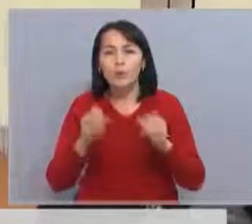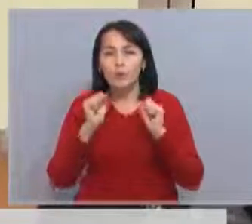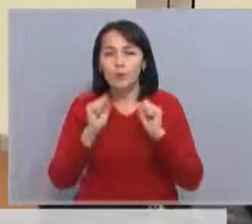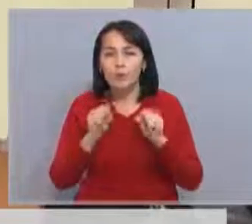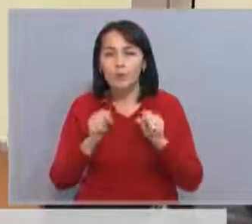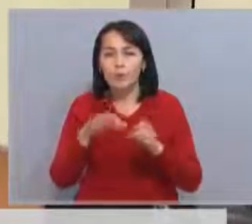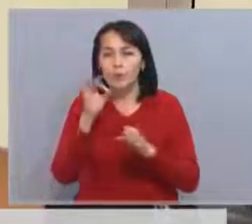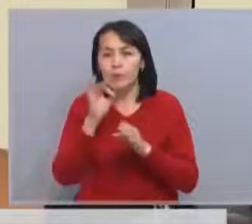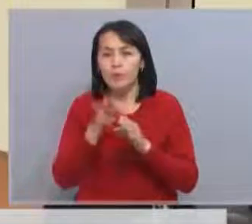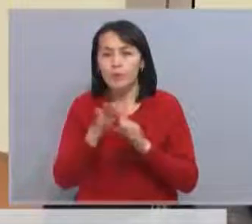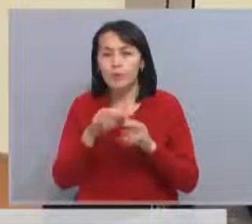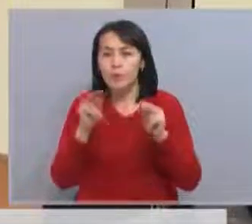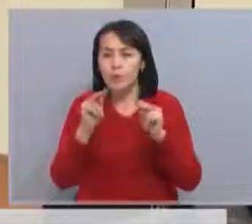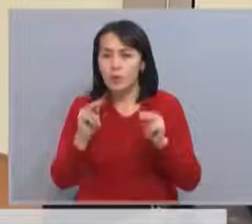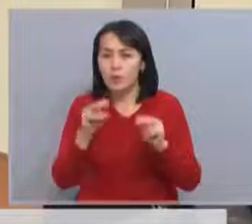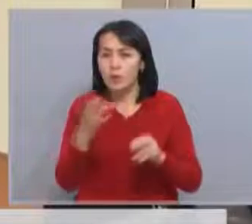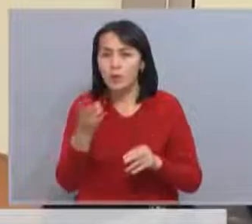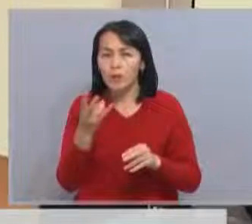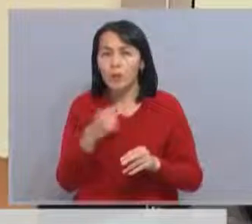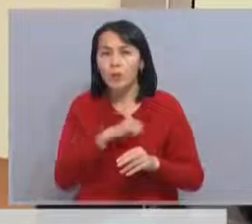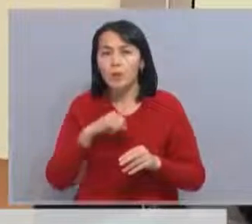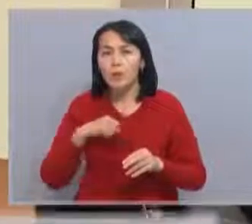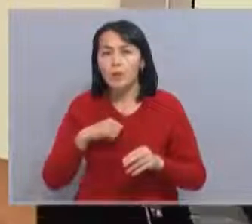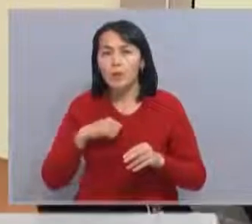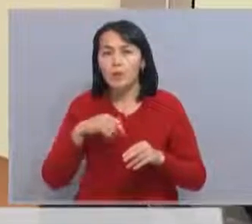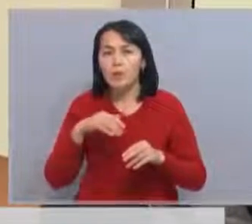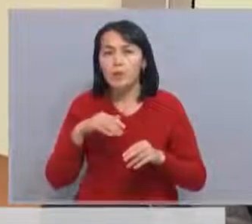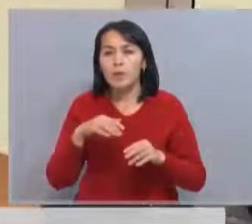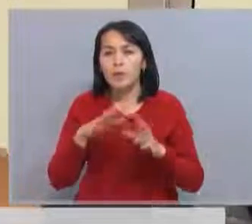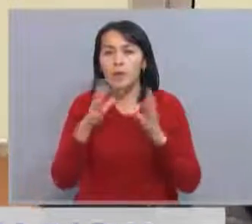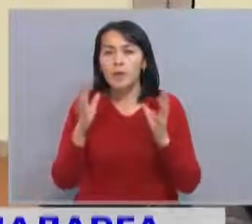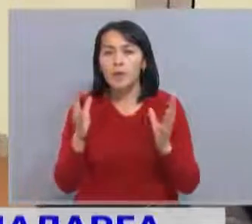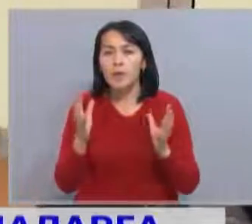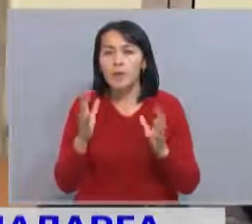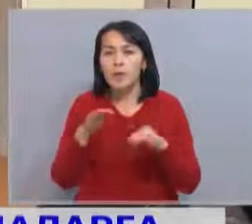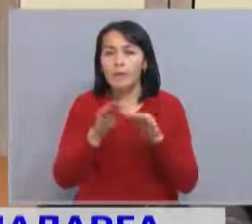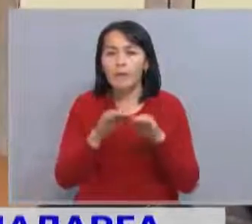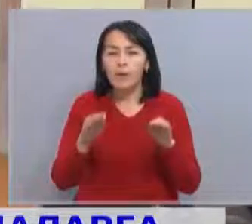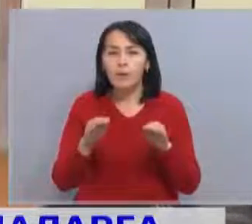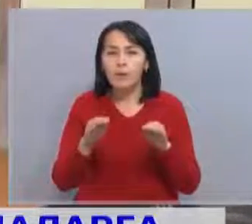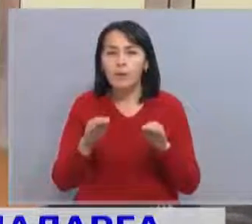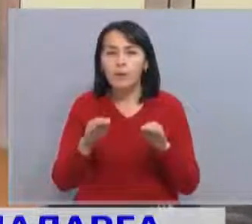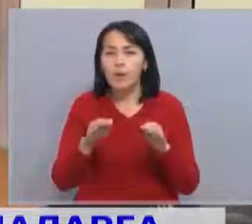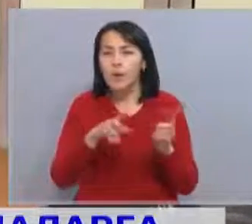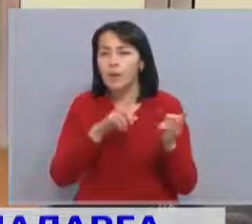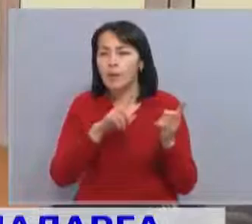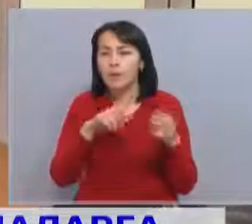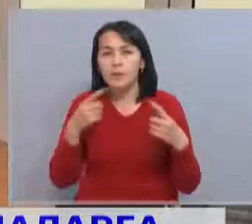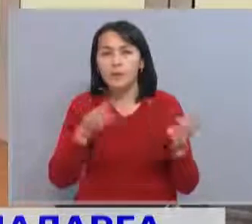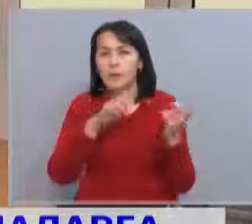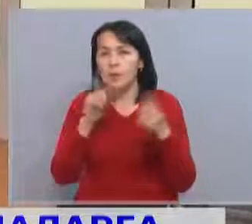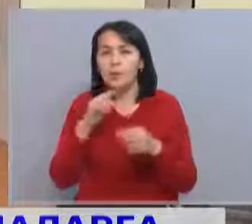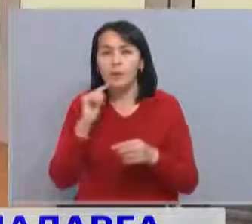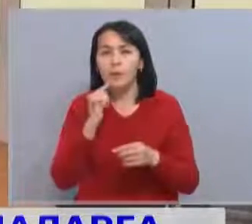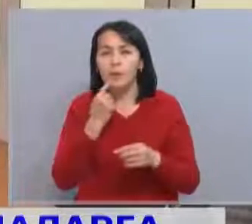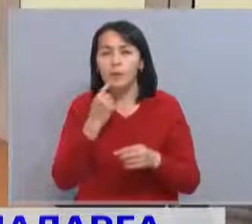мүмкіндік. Себебі шыны керек өзіміз және ерекше баламен сыртқа шығу өте қиын. Бізді қоршаған